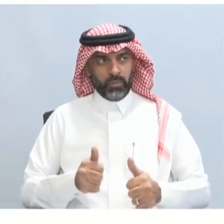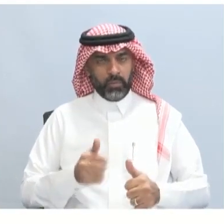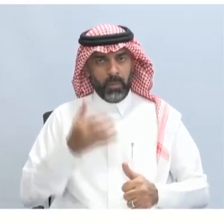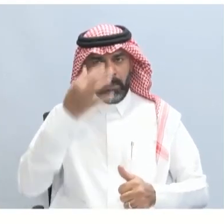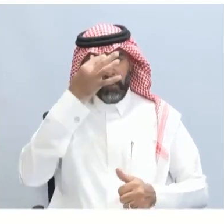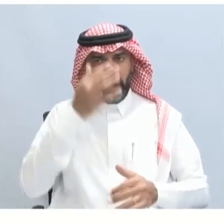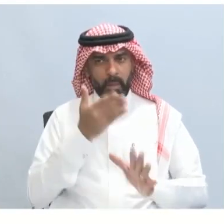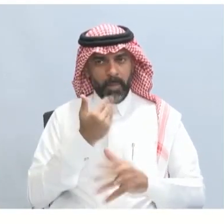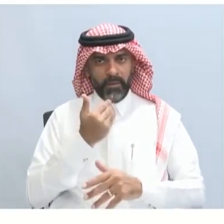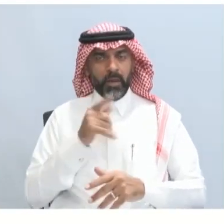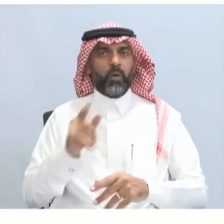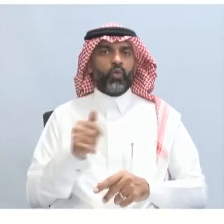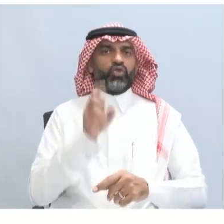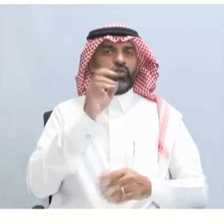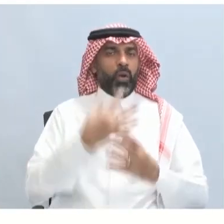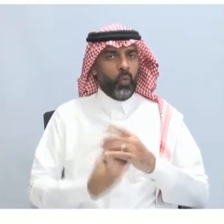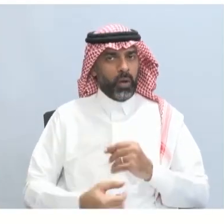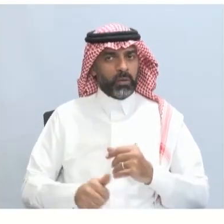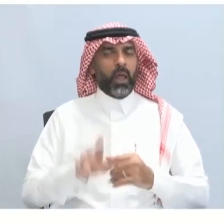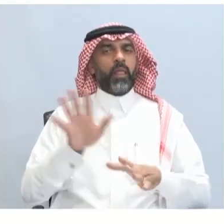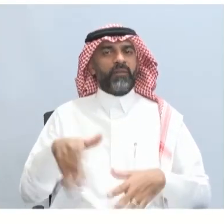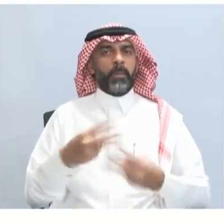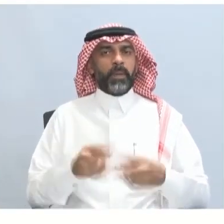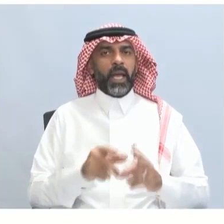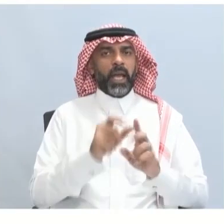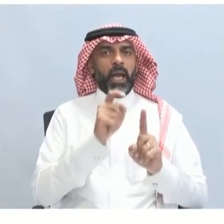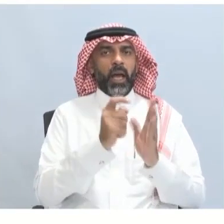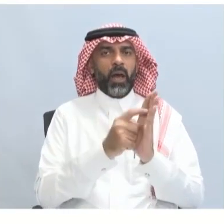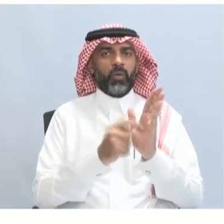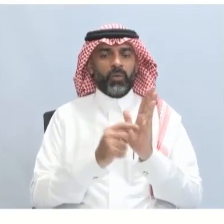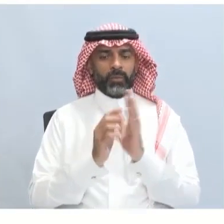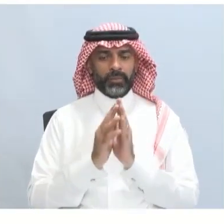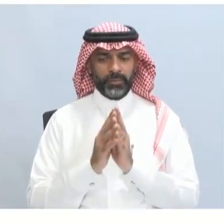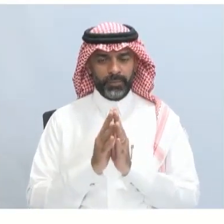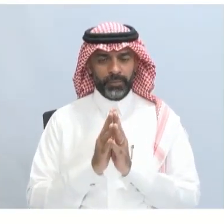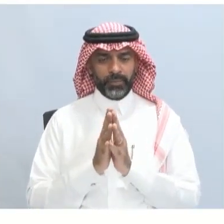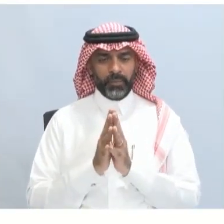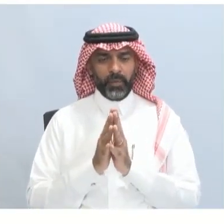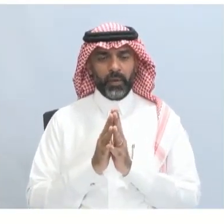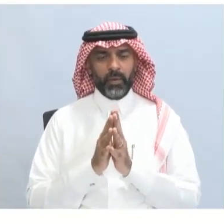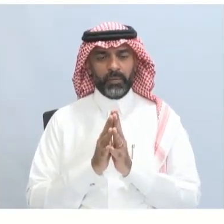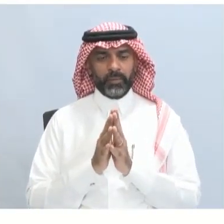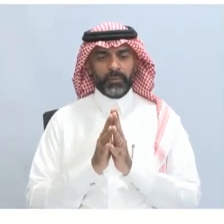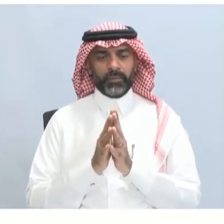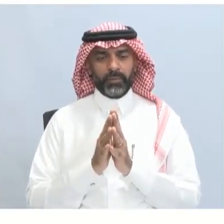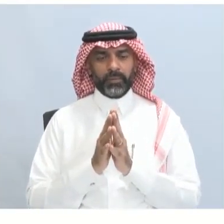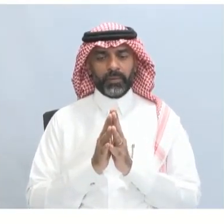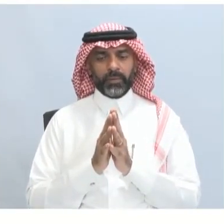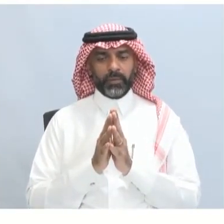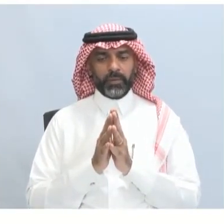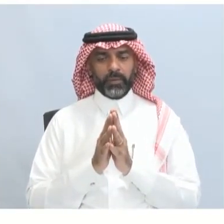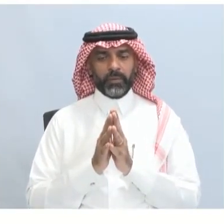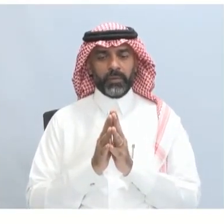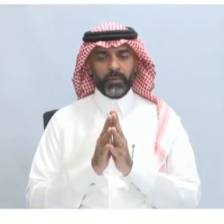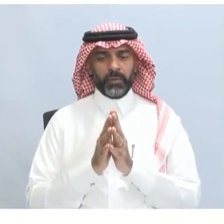تكسبه حقوقا نافعه نفعا بحتا فهو لي صالحا ان تتقرر عليه التزامات من اي نوع وحتى بالنسبه